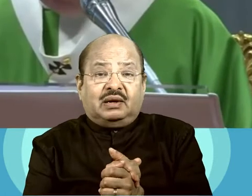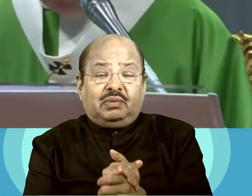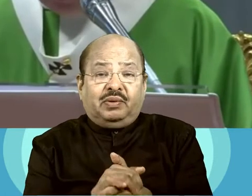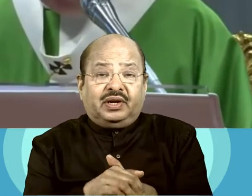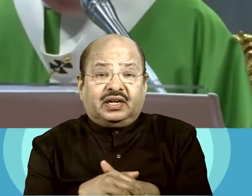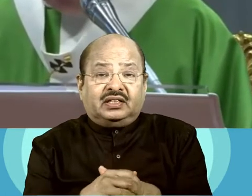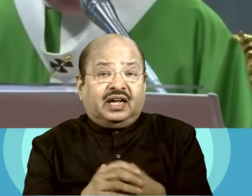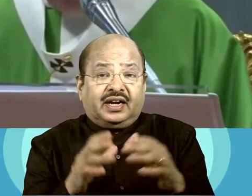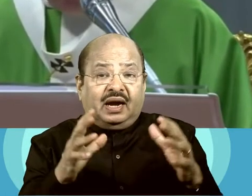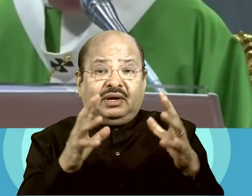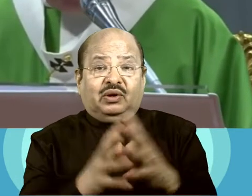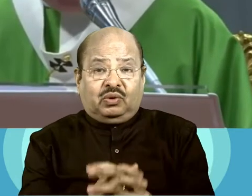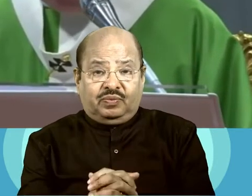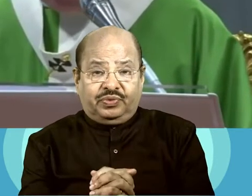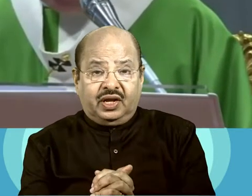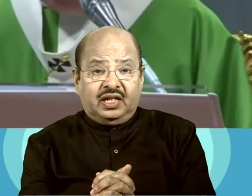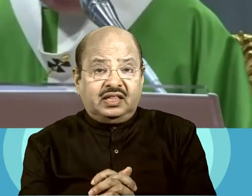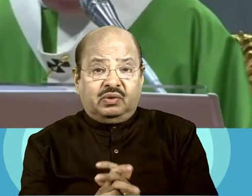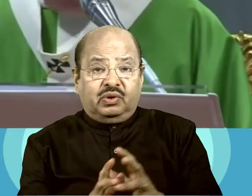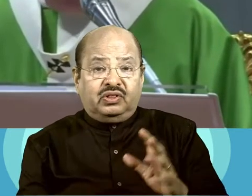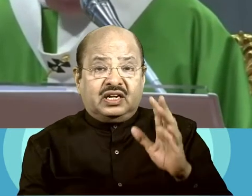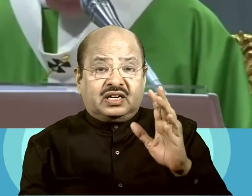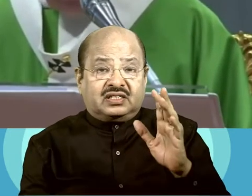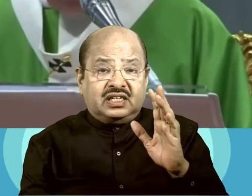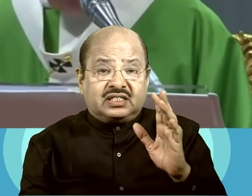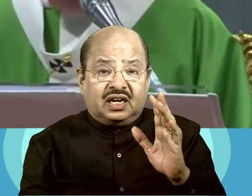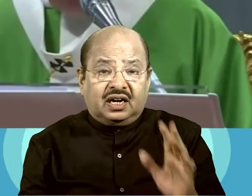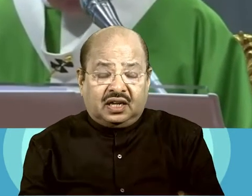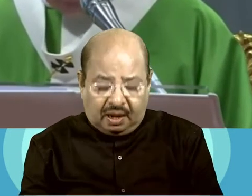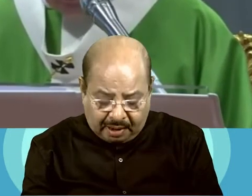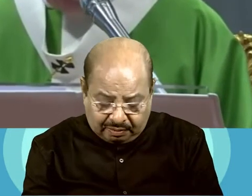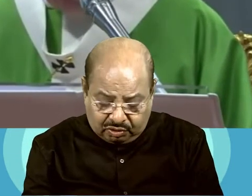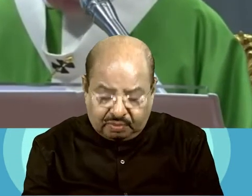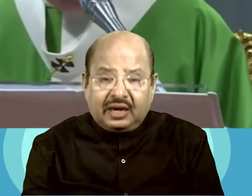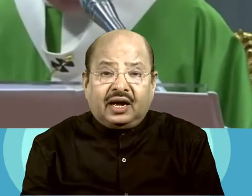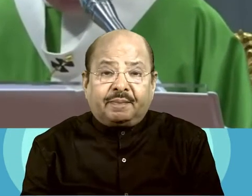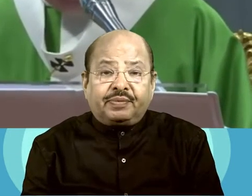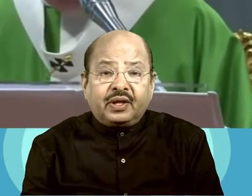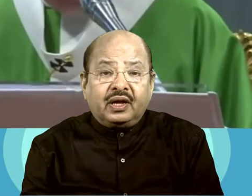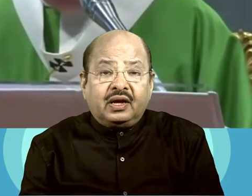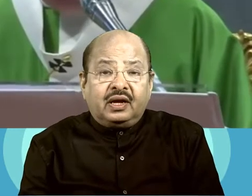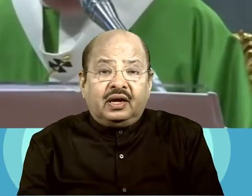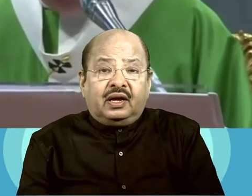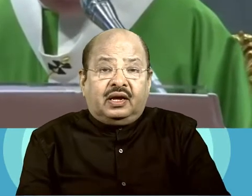എന്താണ് സംഭവിക്കുന്നറിയാമല്ലോ എന്ന ഒരു നിസ്സംഗതാഭാവവുമല്ല.